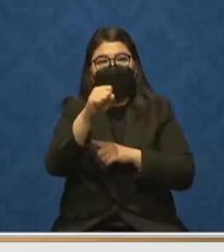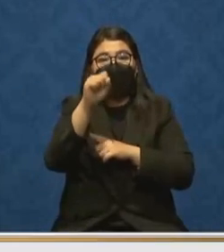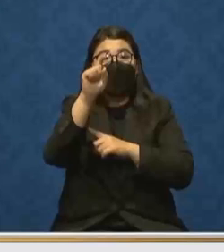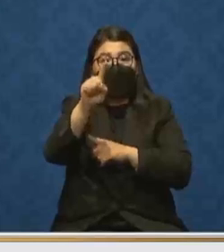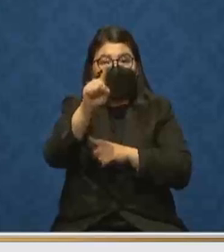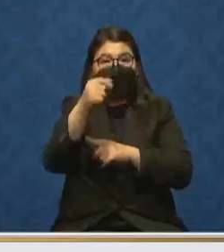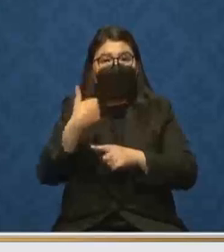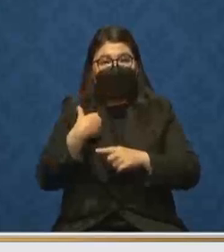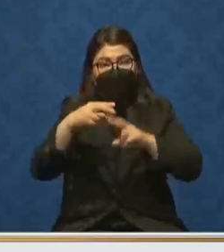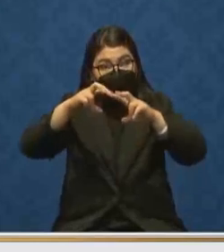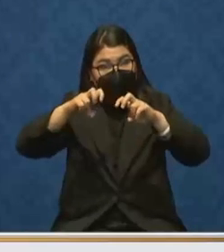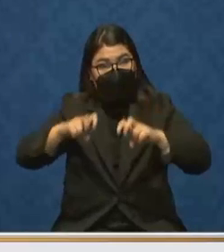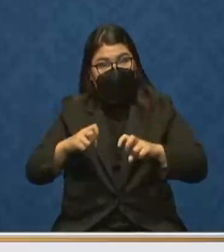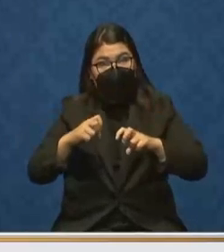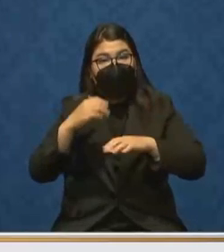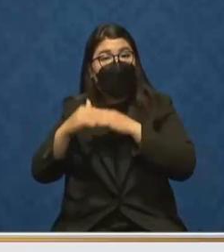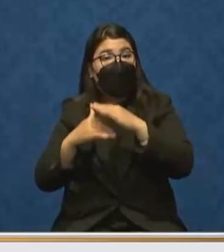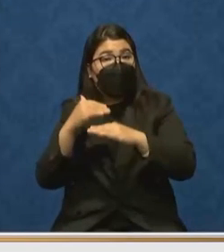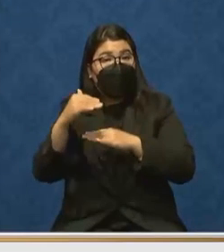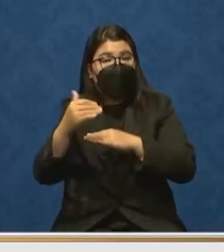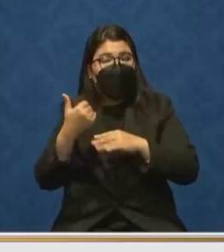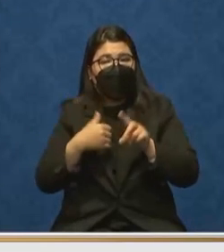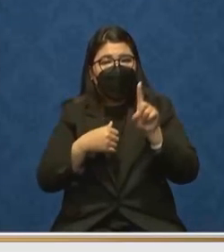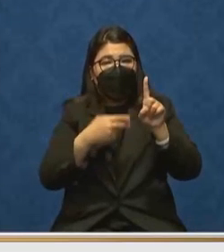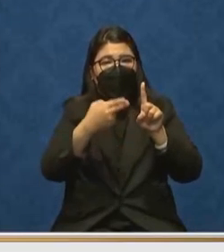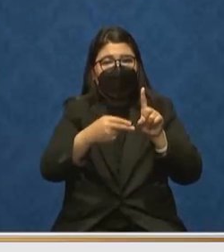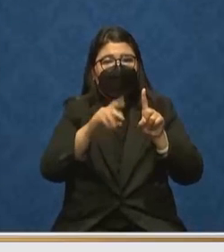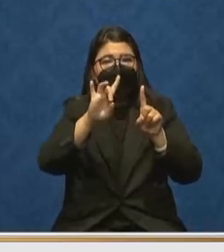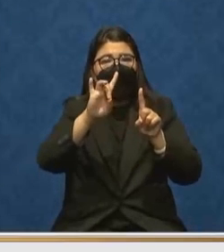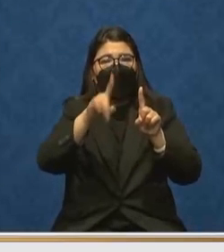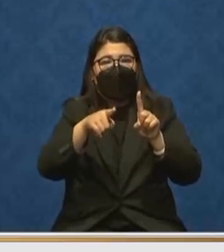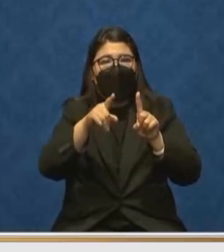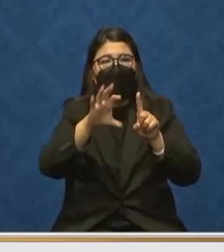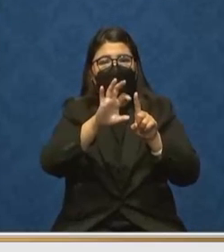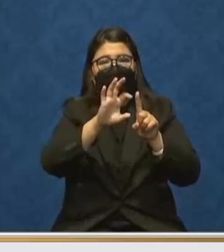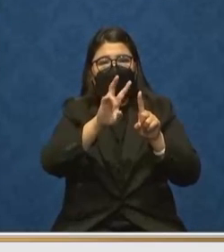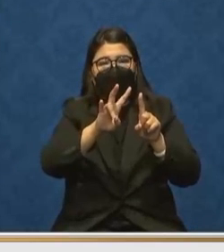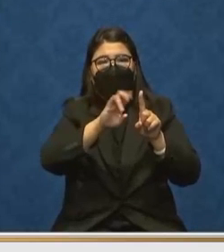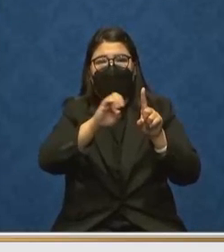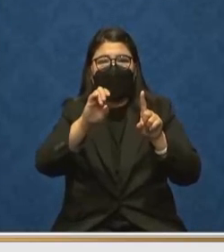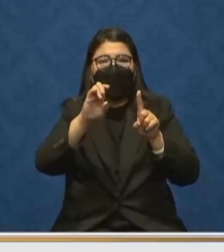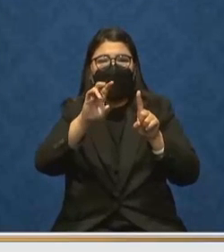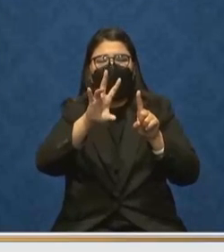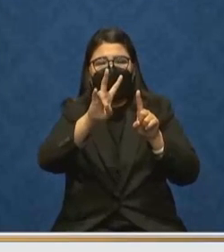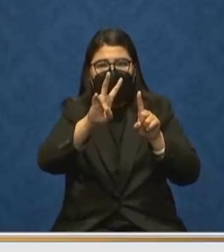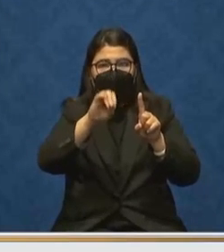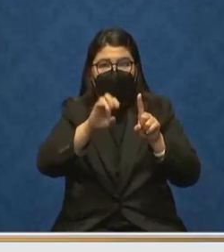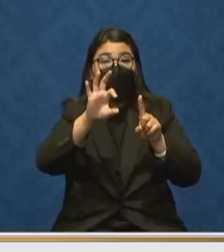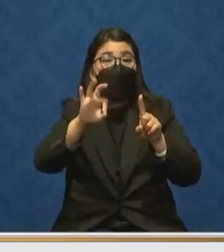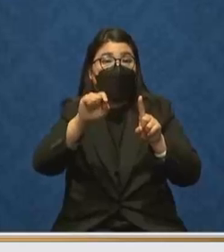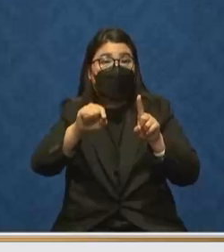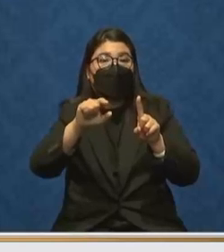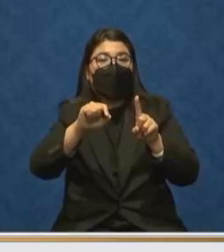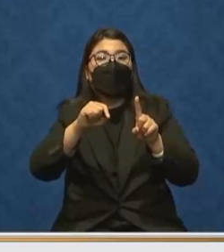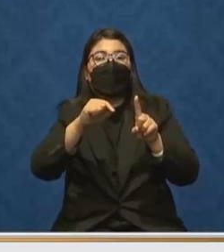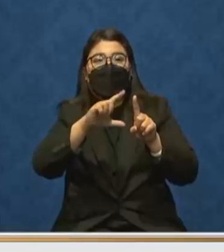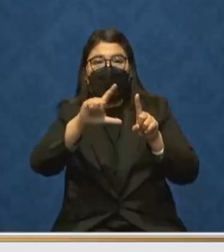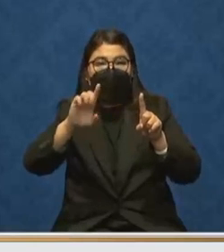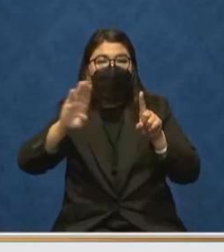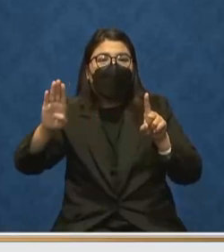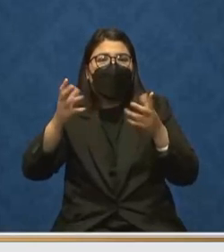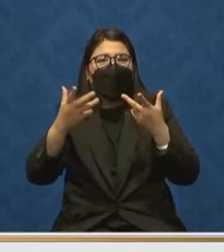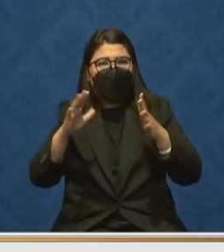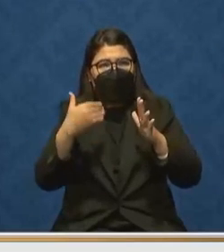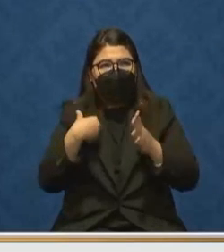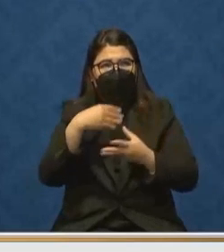และพัฒนานวัตกรรมงบประมาณ 17,089 ล้านบาทเพื่อขับเคลื่อนการพัฒนาเศรษฐกิจและสังคมของประเทศให้เ